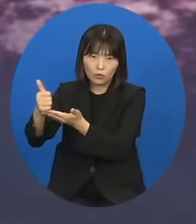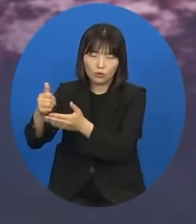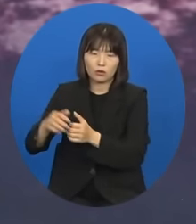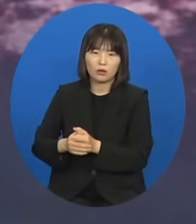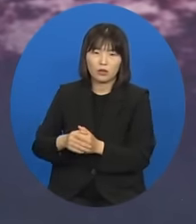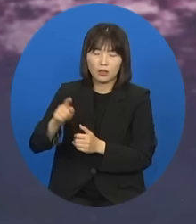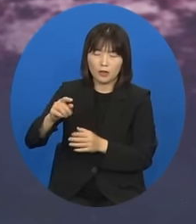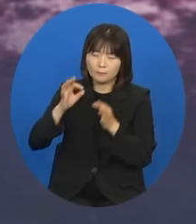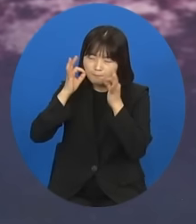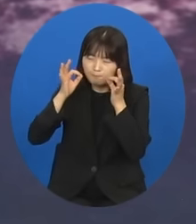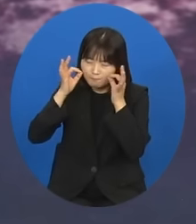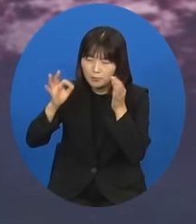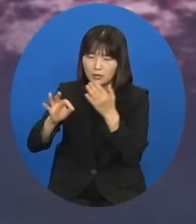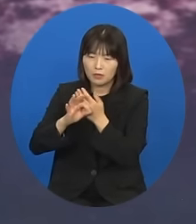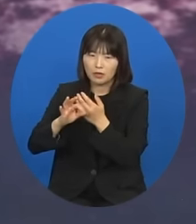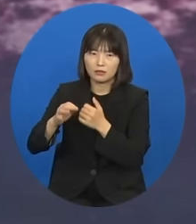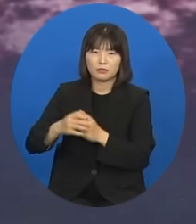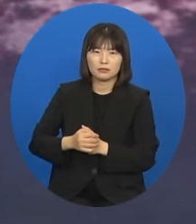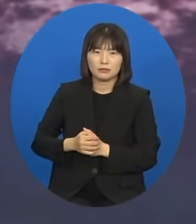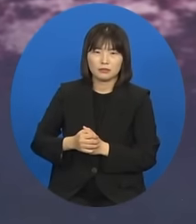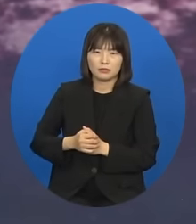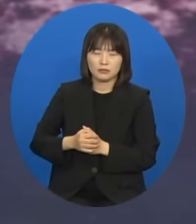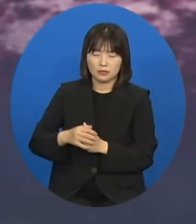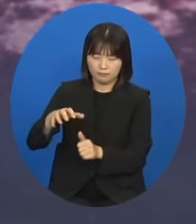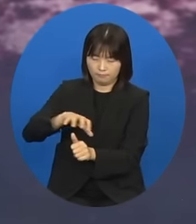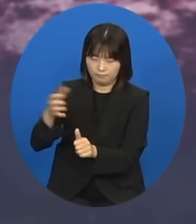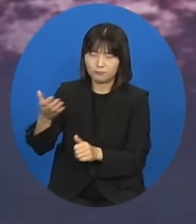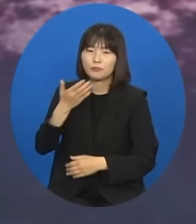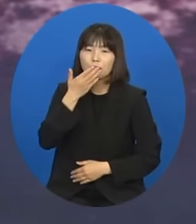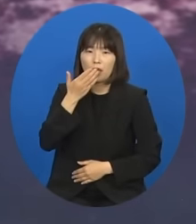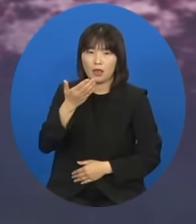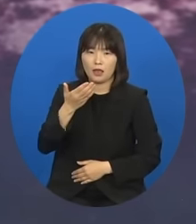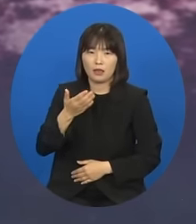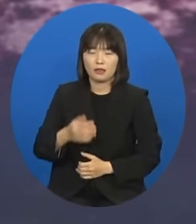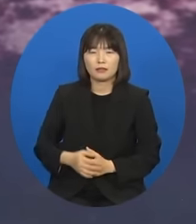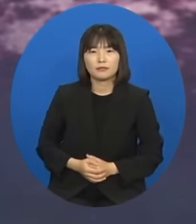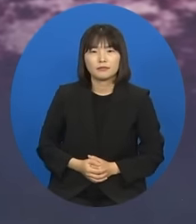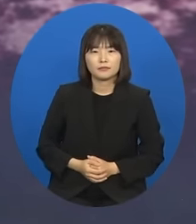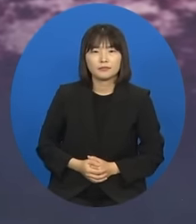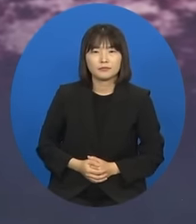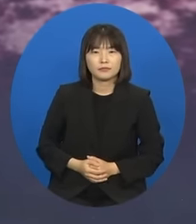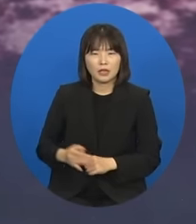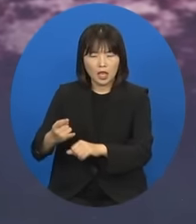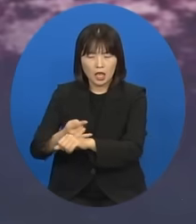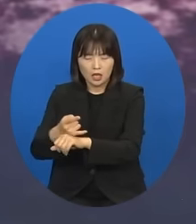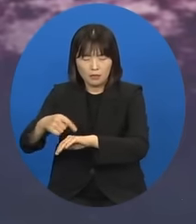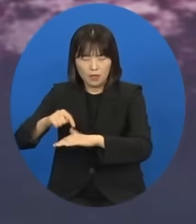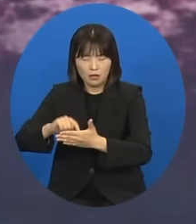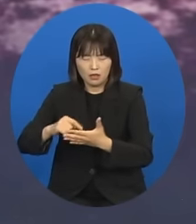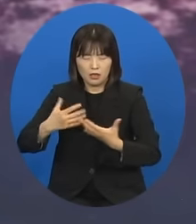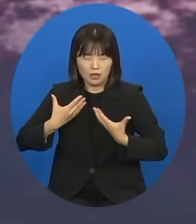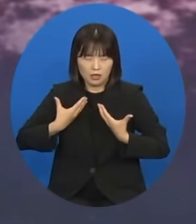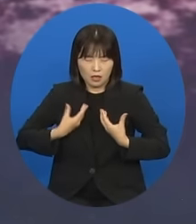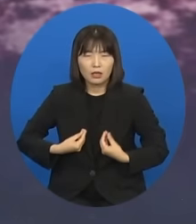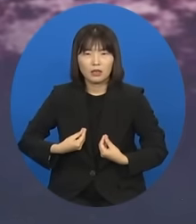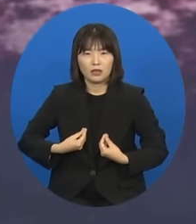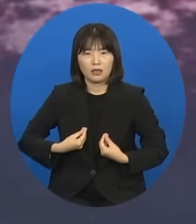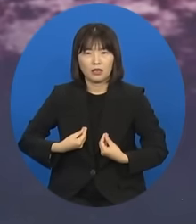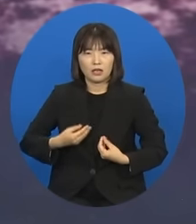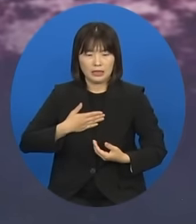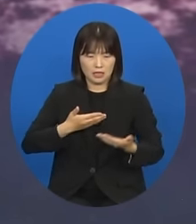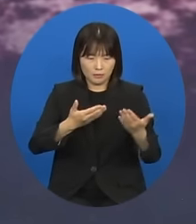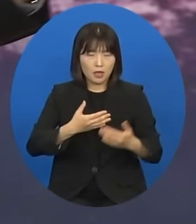때에는 그 명예를 내 목에서 떨쳐 버리리라 에서가 너무나 마음이 속상한 거야 내가